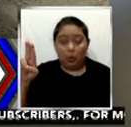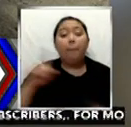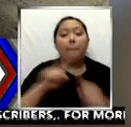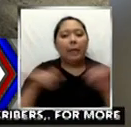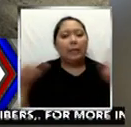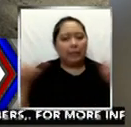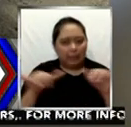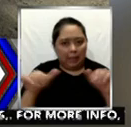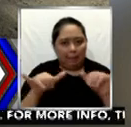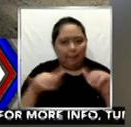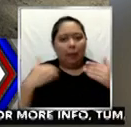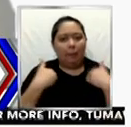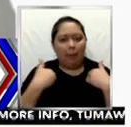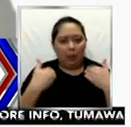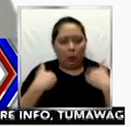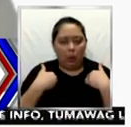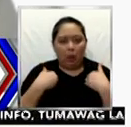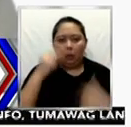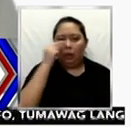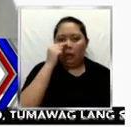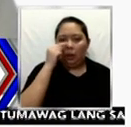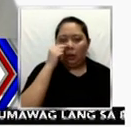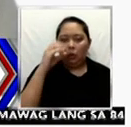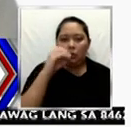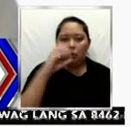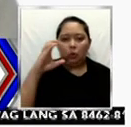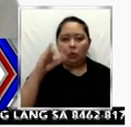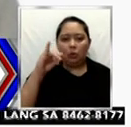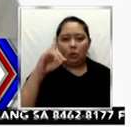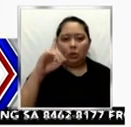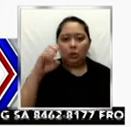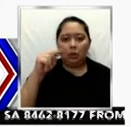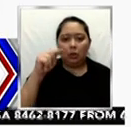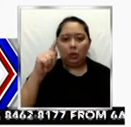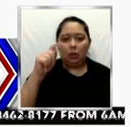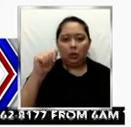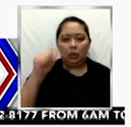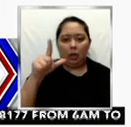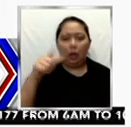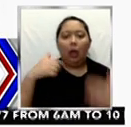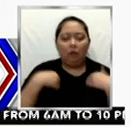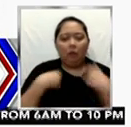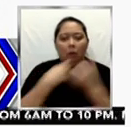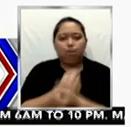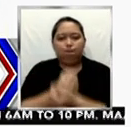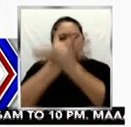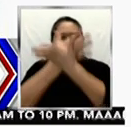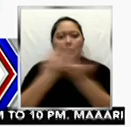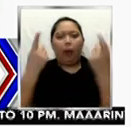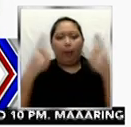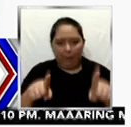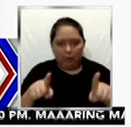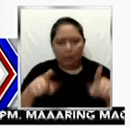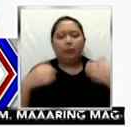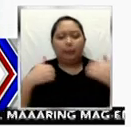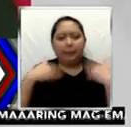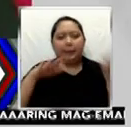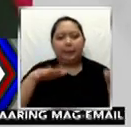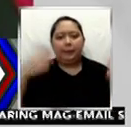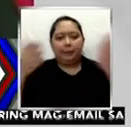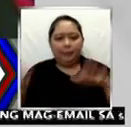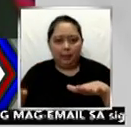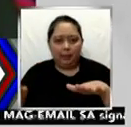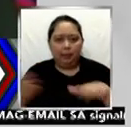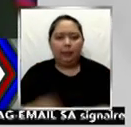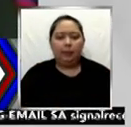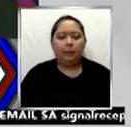Himamaylan City, Negros Occidental kagabi. Patay din si Lieutenant Mark Abibico, Private First Class Carl Venezolangon